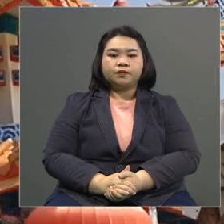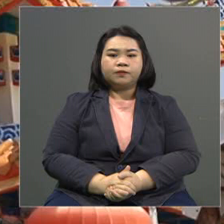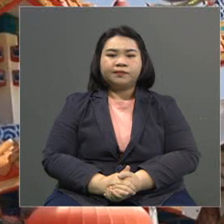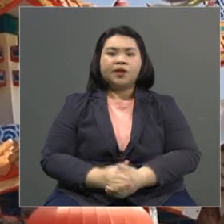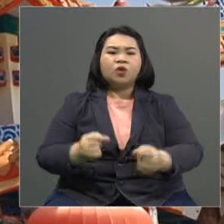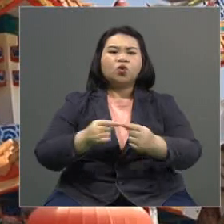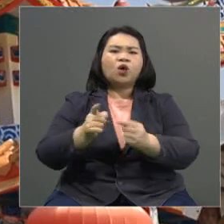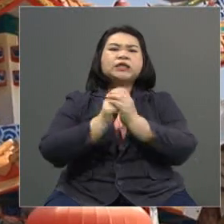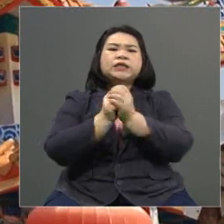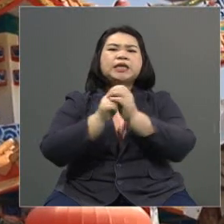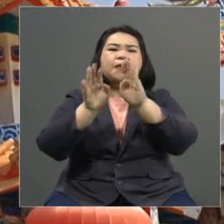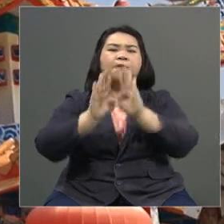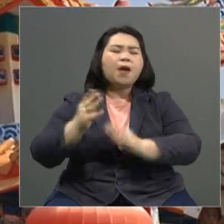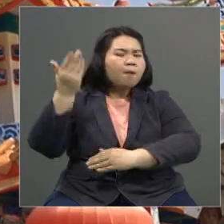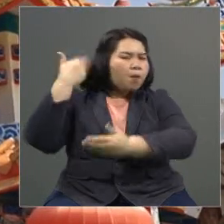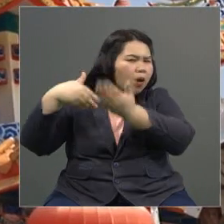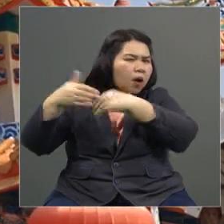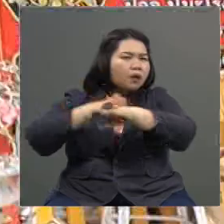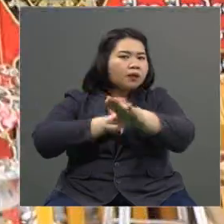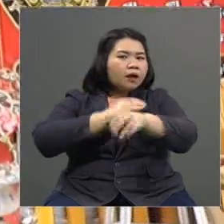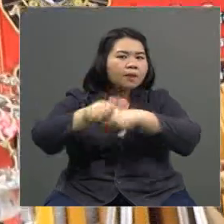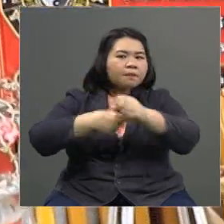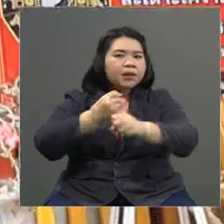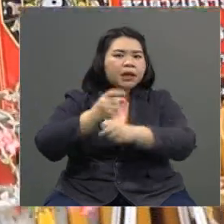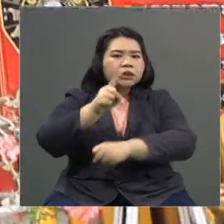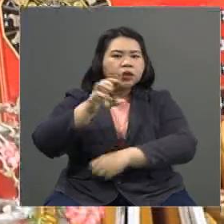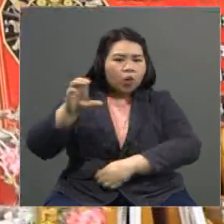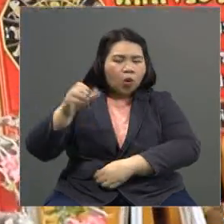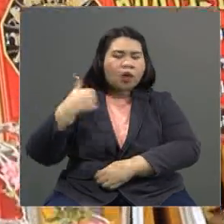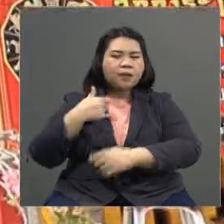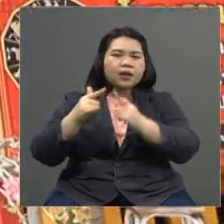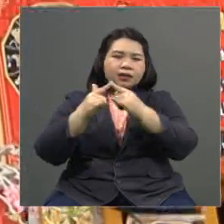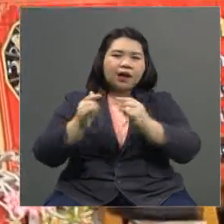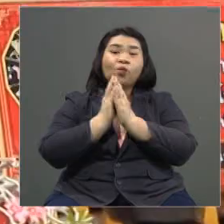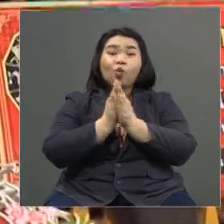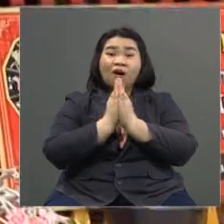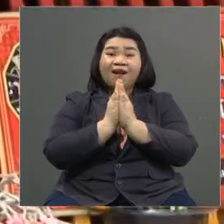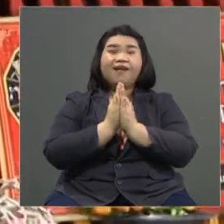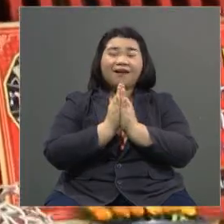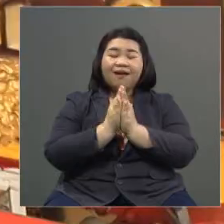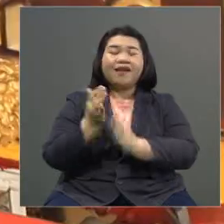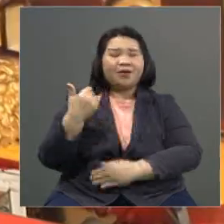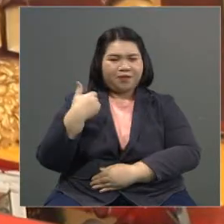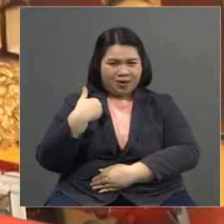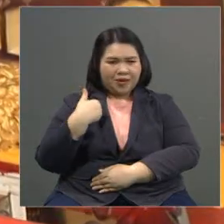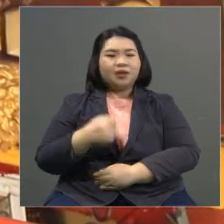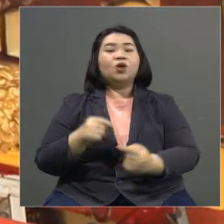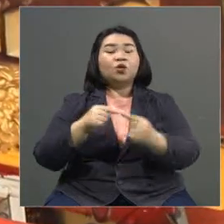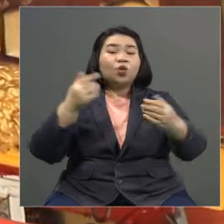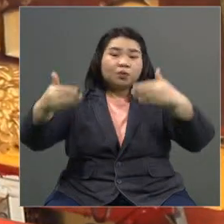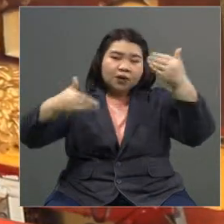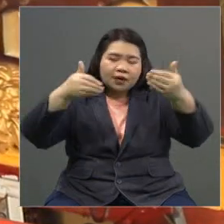หลังเก่านะครับที่มีอายุเก่าแก่กว่า 100ปีศาลเจ้าแม่ลิ้มกกอเหนี่ยวครับพร้อมกับเยี่ยมชมมหกรรมท่องเที่ยวปัตตานี